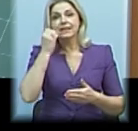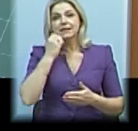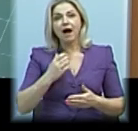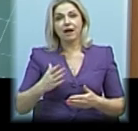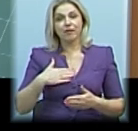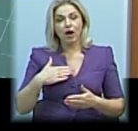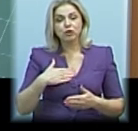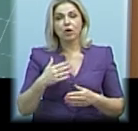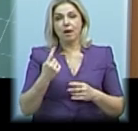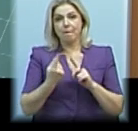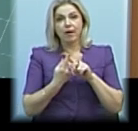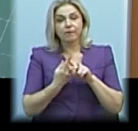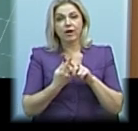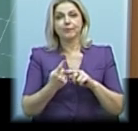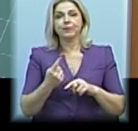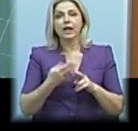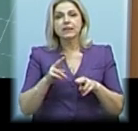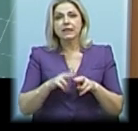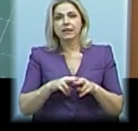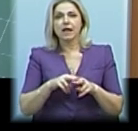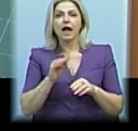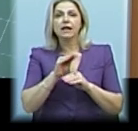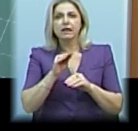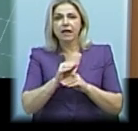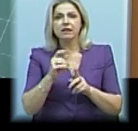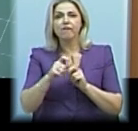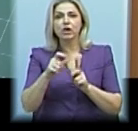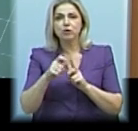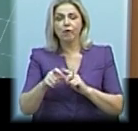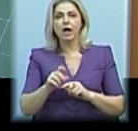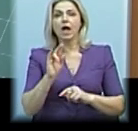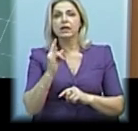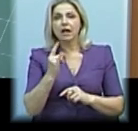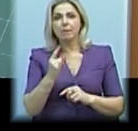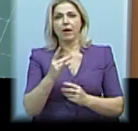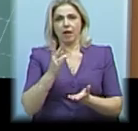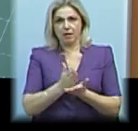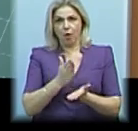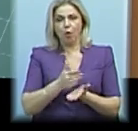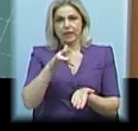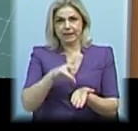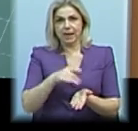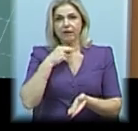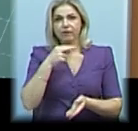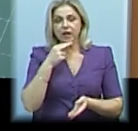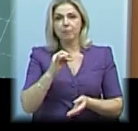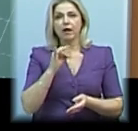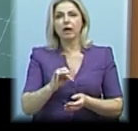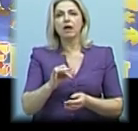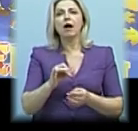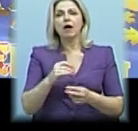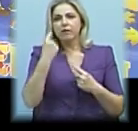старої? Це, по-перше, критичне мислення, дитина знаходиться в центрі уваги, дитиноцентризм, інтегроване